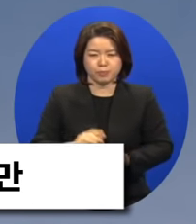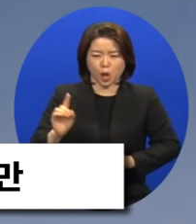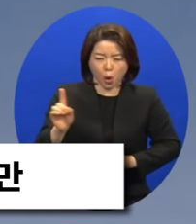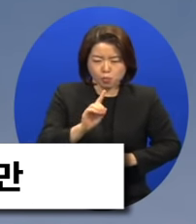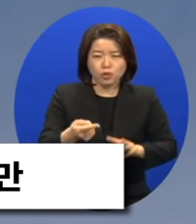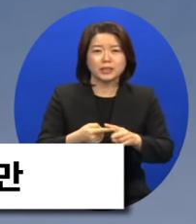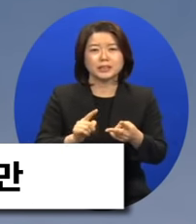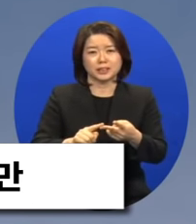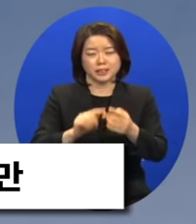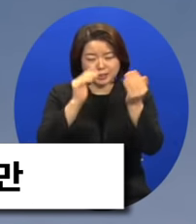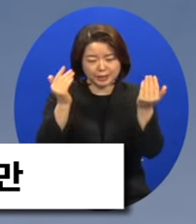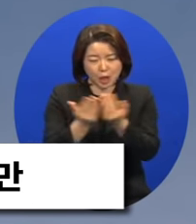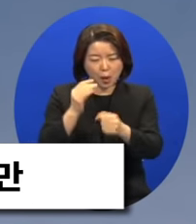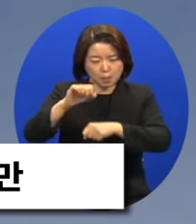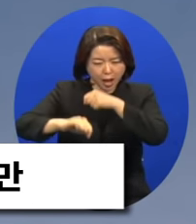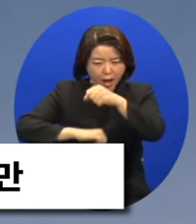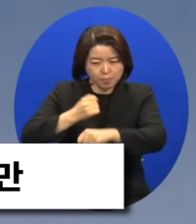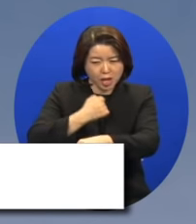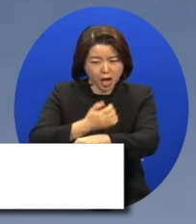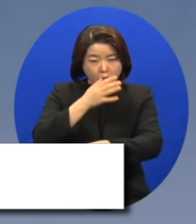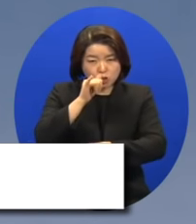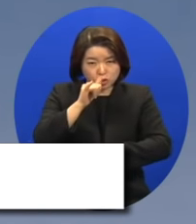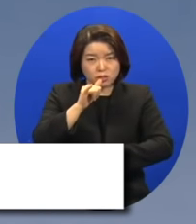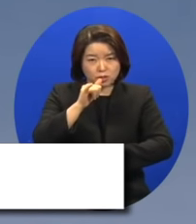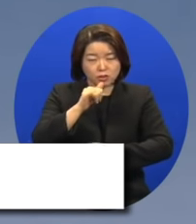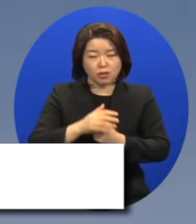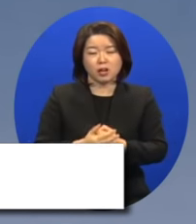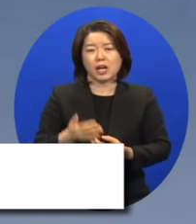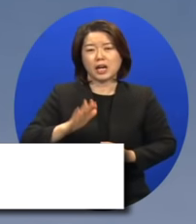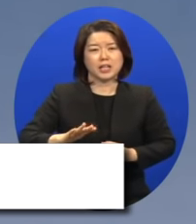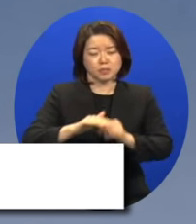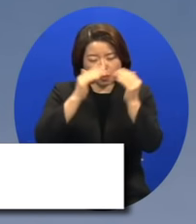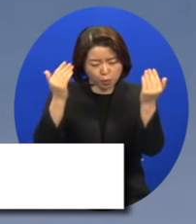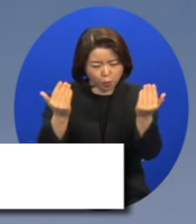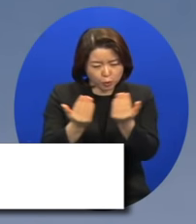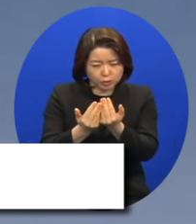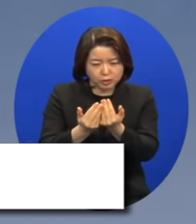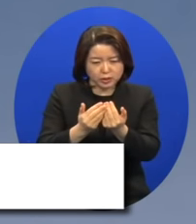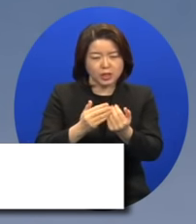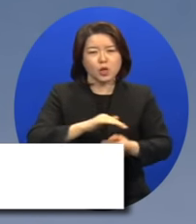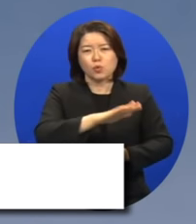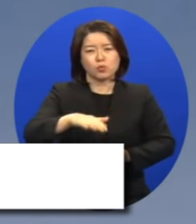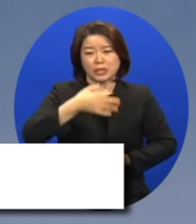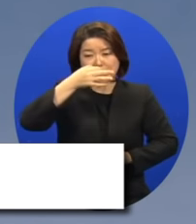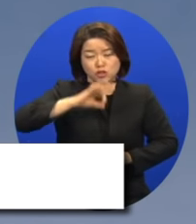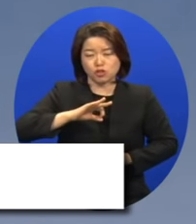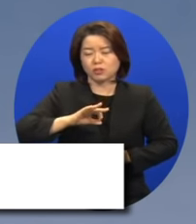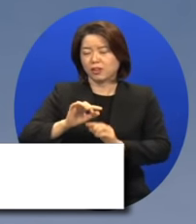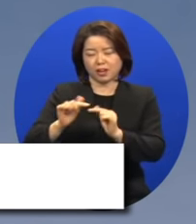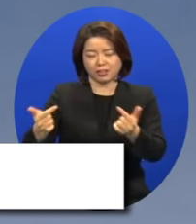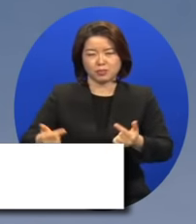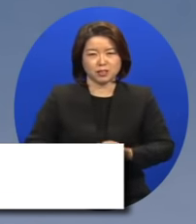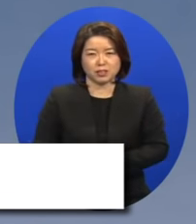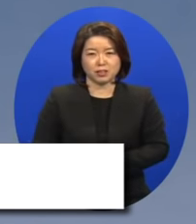하는것은무엇이든할수있지만, 모든것이우리에게유익한것은아닙니다.